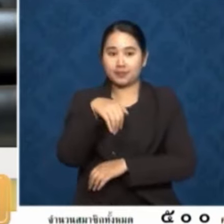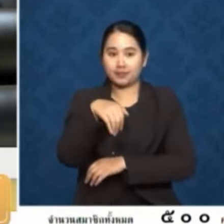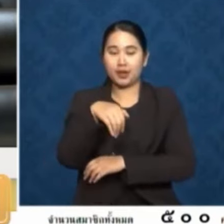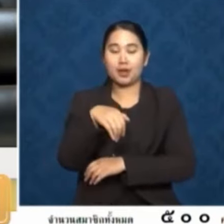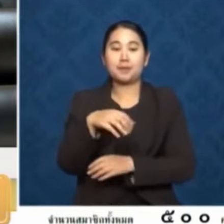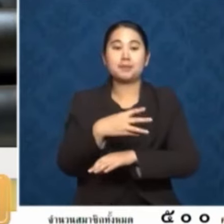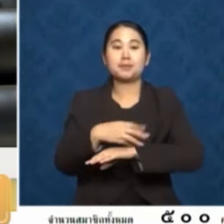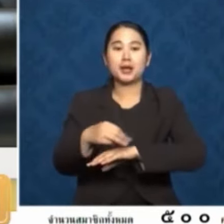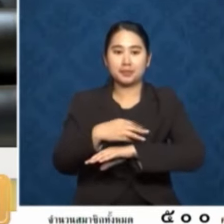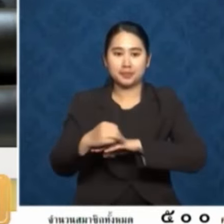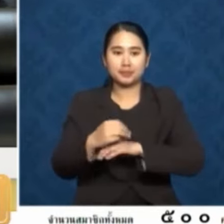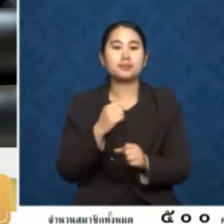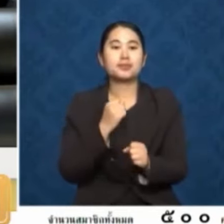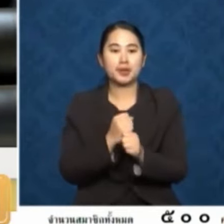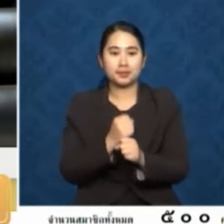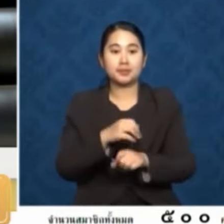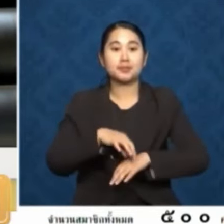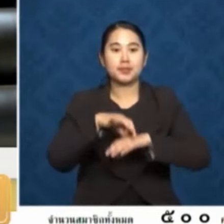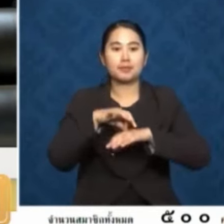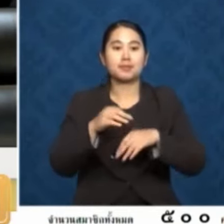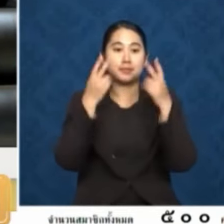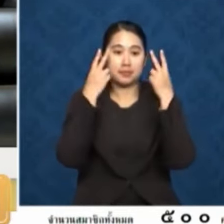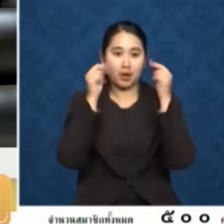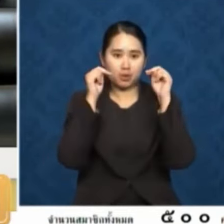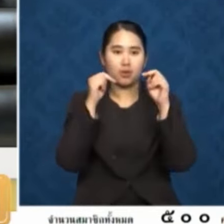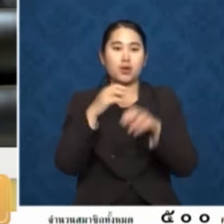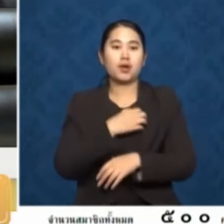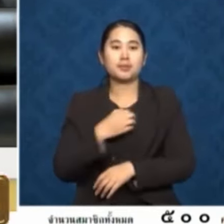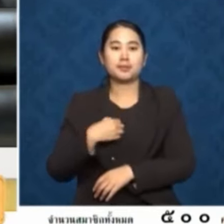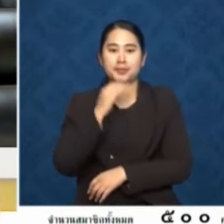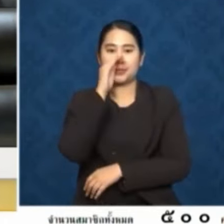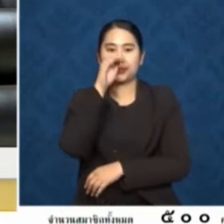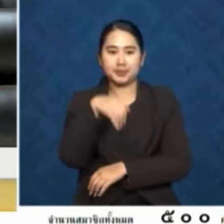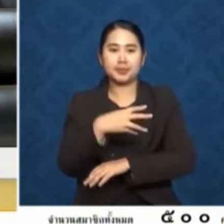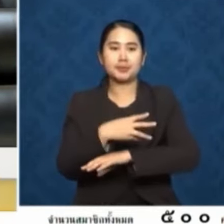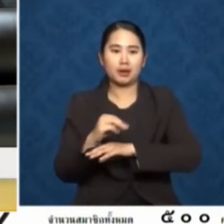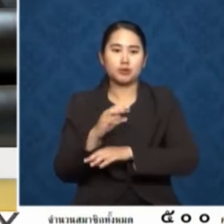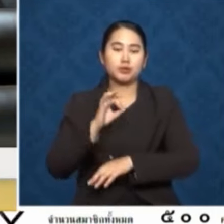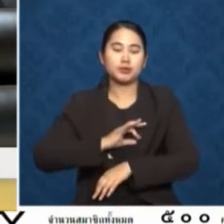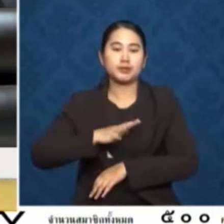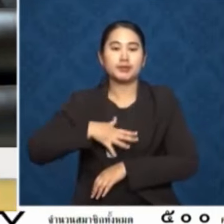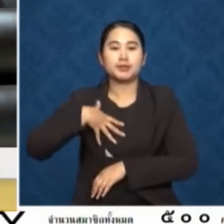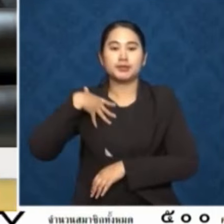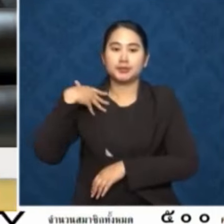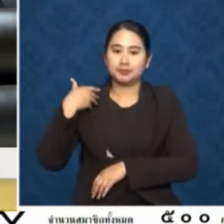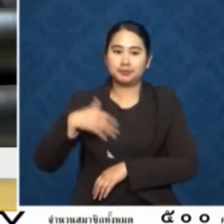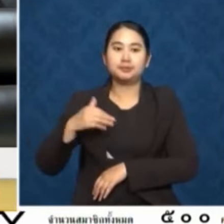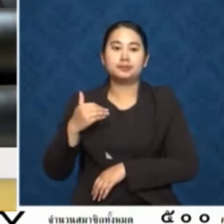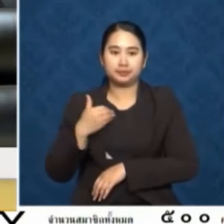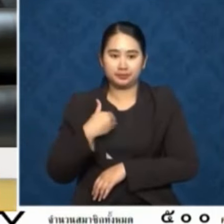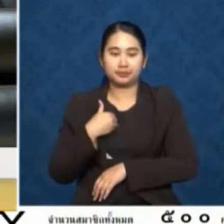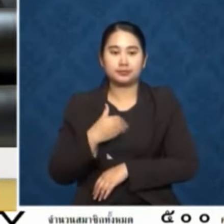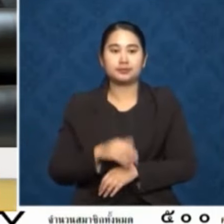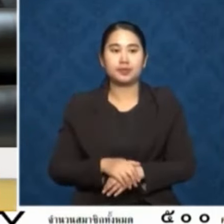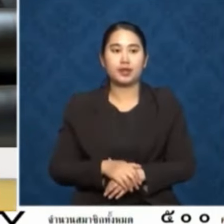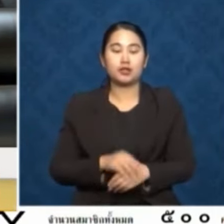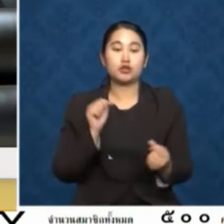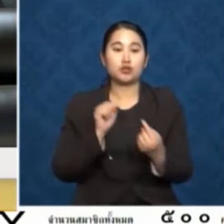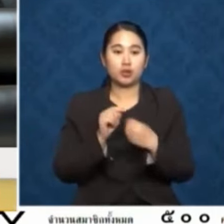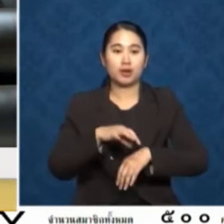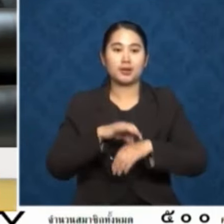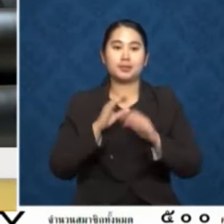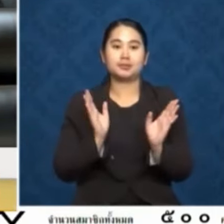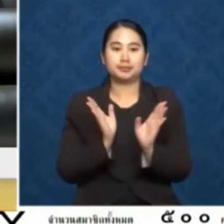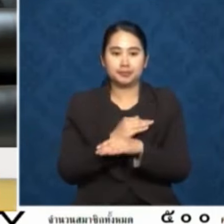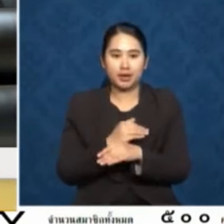นะครับก็เรียกว่าลำบากใจนะครับในการที่มีการเปลี่ยนแปลงโ